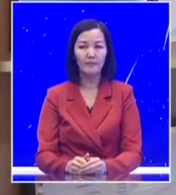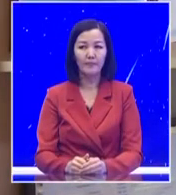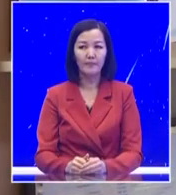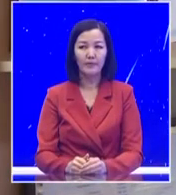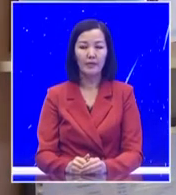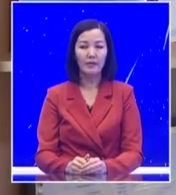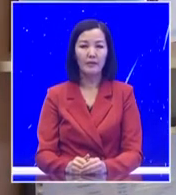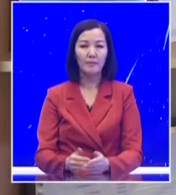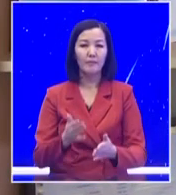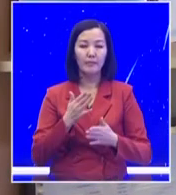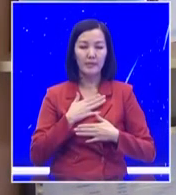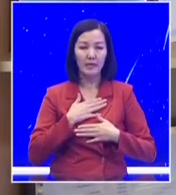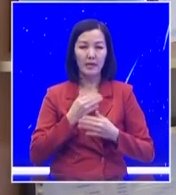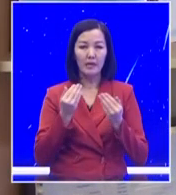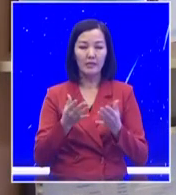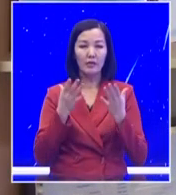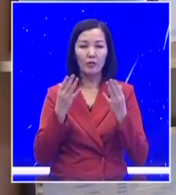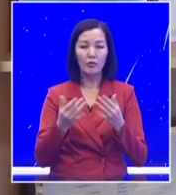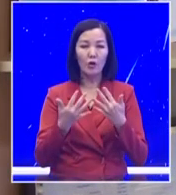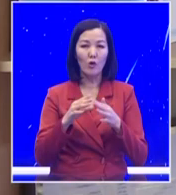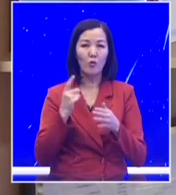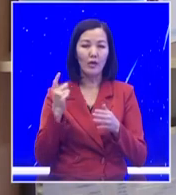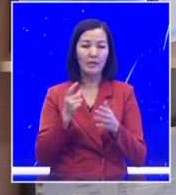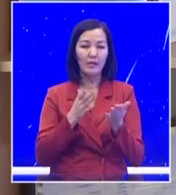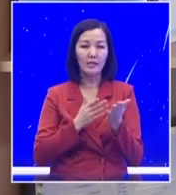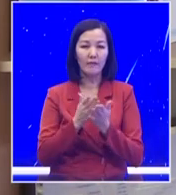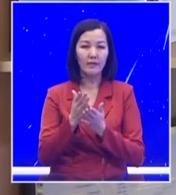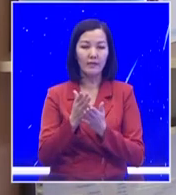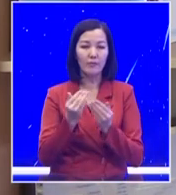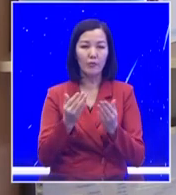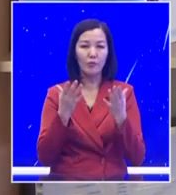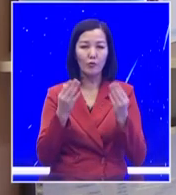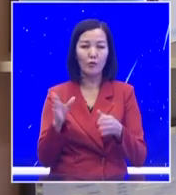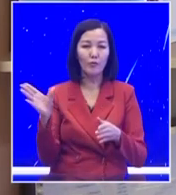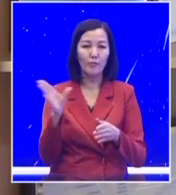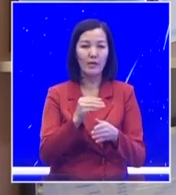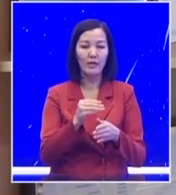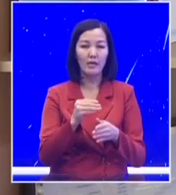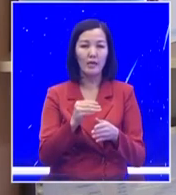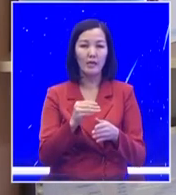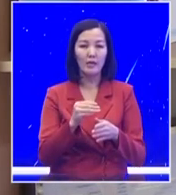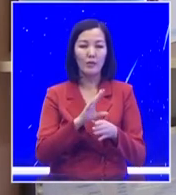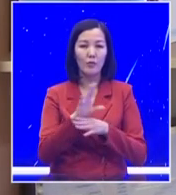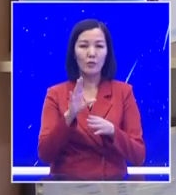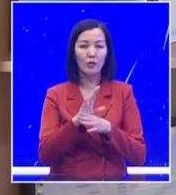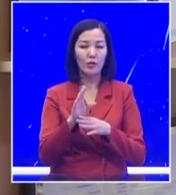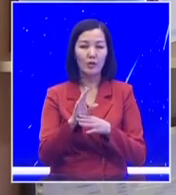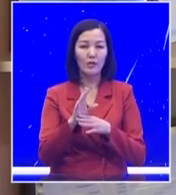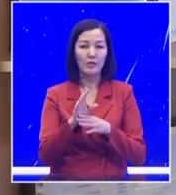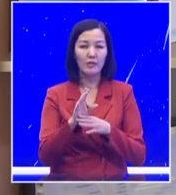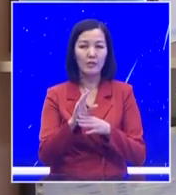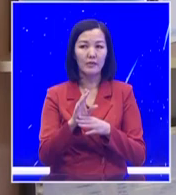күтілмейтін үлкен мәселенің бірі бұл ауыл шаруашылығында. Қазір бүгінгі күні біз барлық өндірілген өнім көлемін, шикізат көлемінде